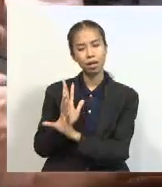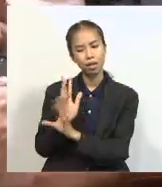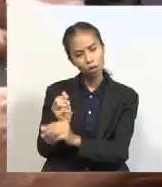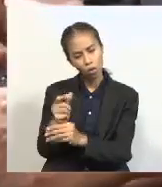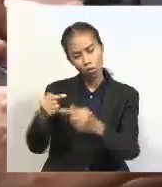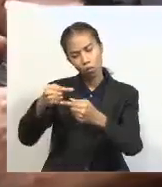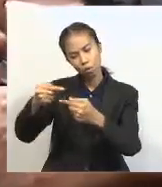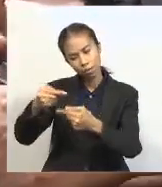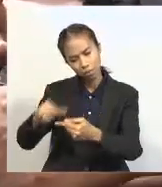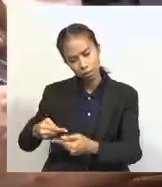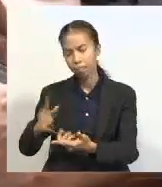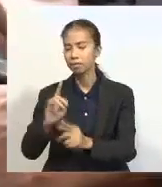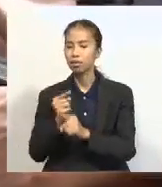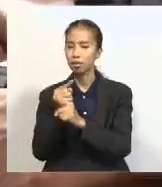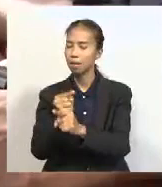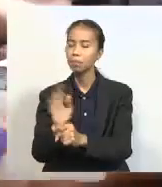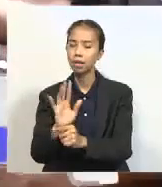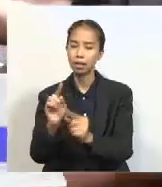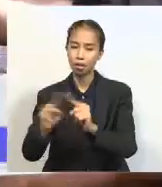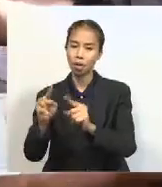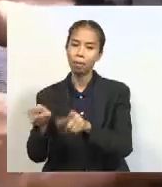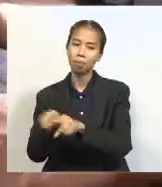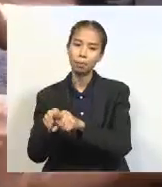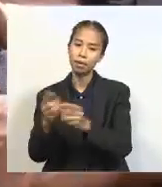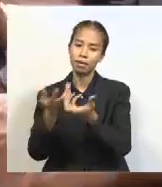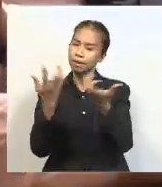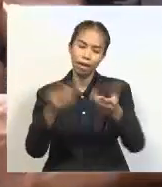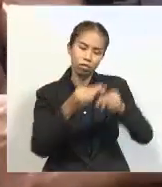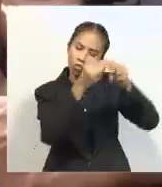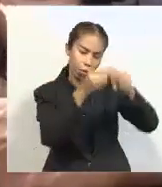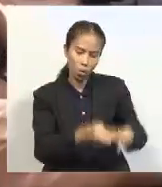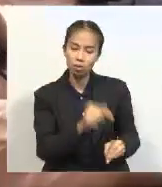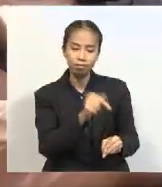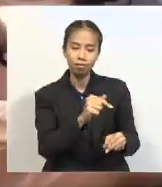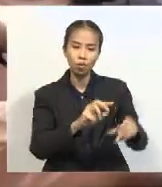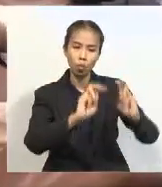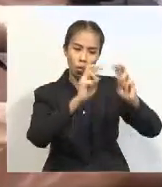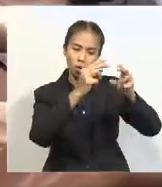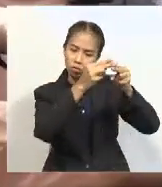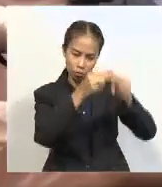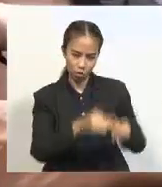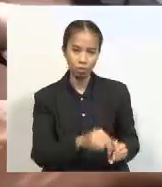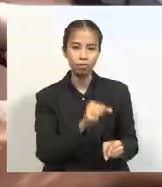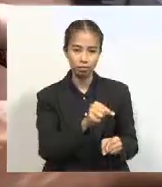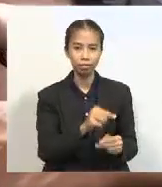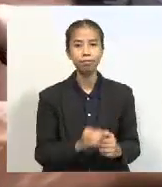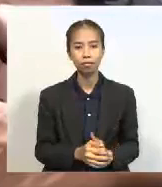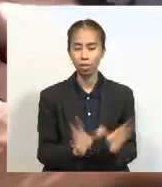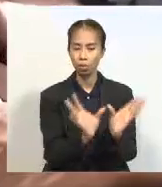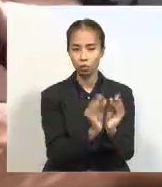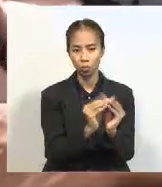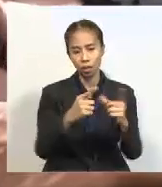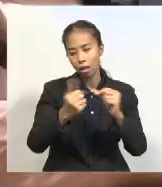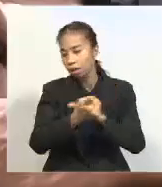หลังนะตามวาระที่บรรจุก่อนหลังแต่น่าจะจัดไว้เฉพาะเรื่องนั้นโดยเฉพาะในกรณีนั้นในวันนั้นเลยครับไม่